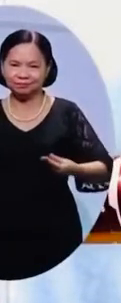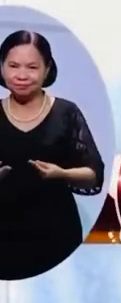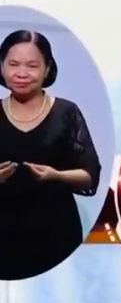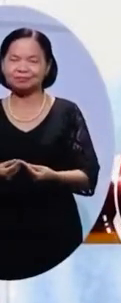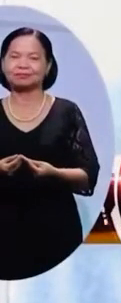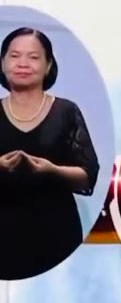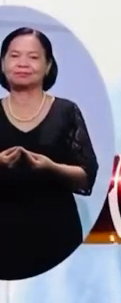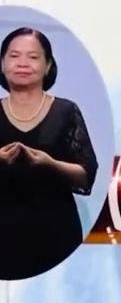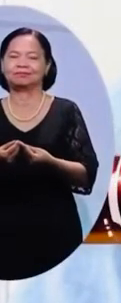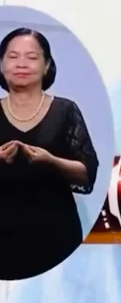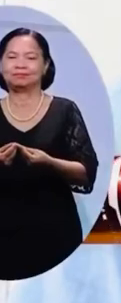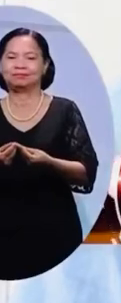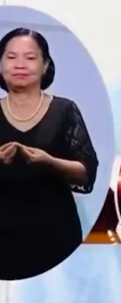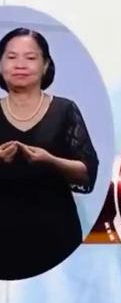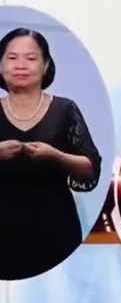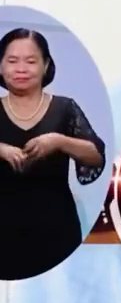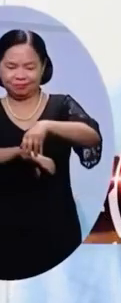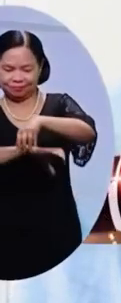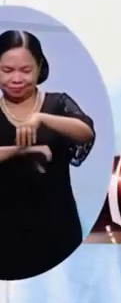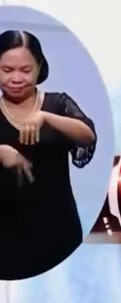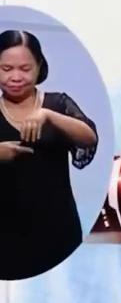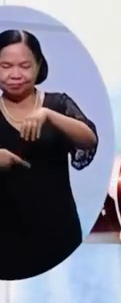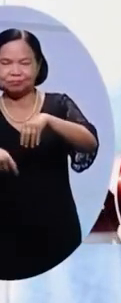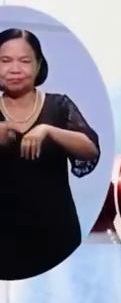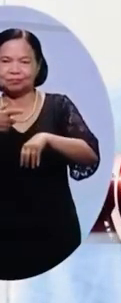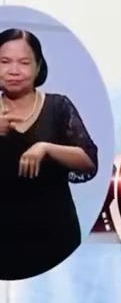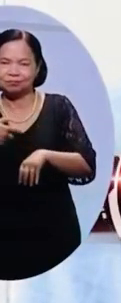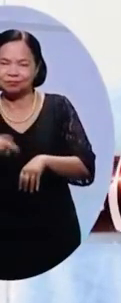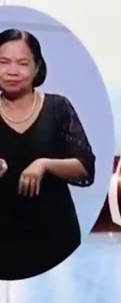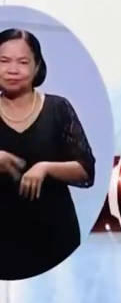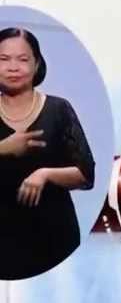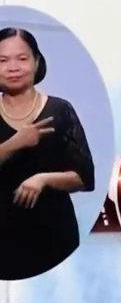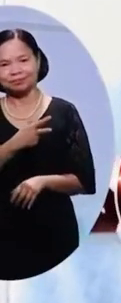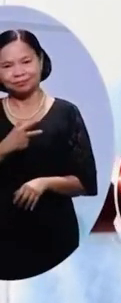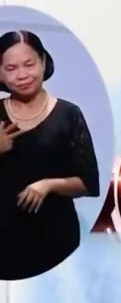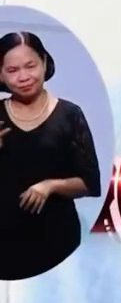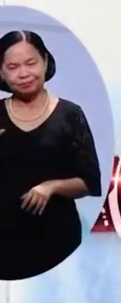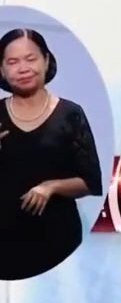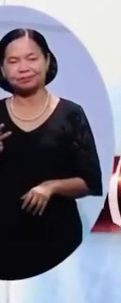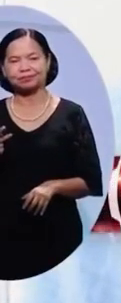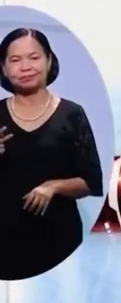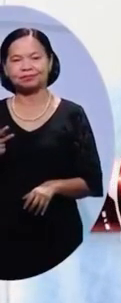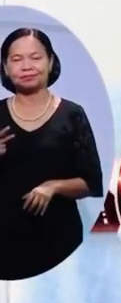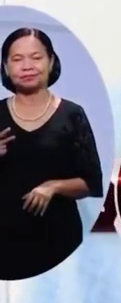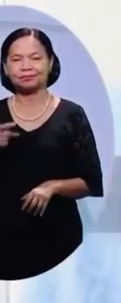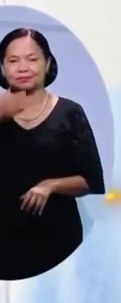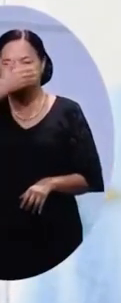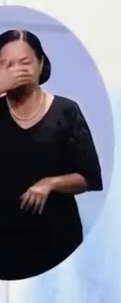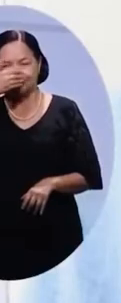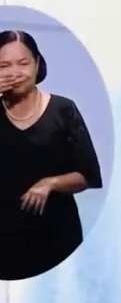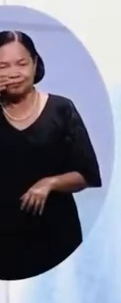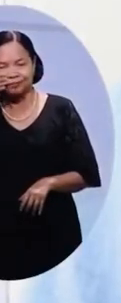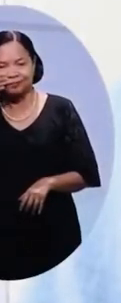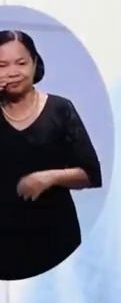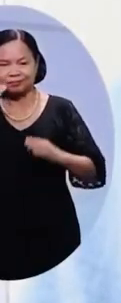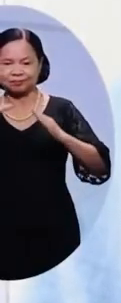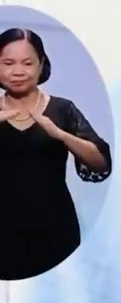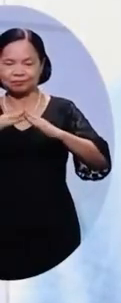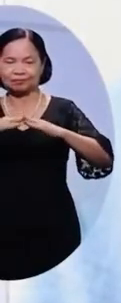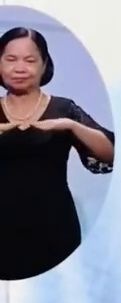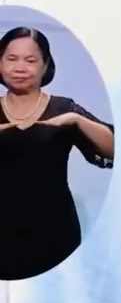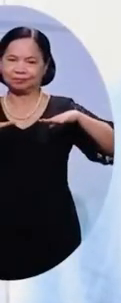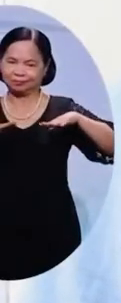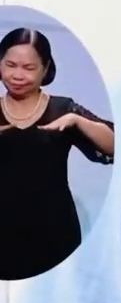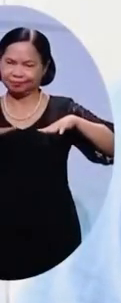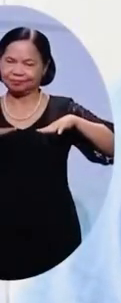đầu tư vào Phú Quốc, phân khúc cái thị trường, phân khúc vào cái lượng khách đến Phú Quốc. Đặc biệt là có những cái khu resort cao cấp,